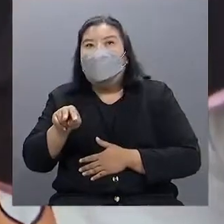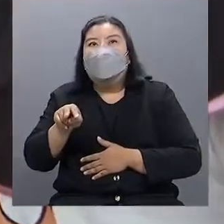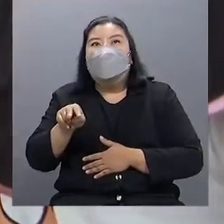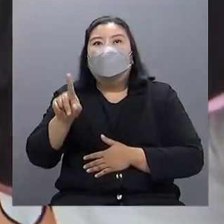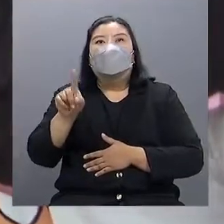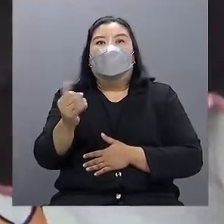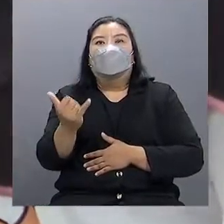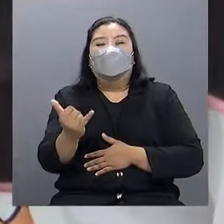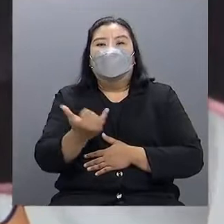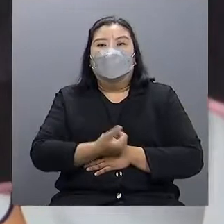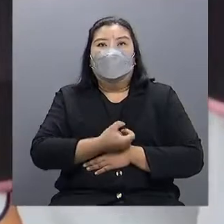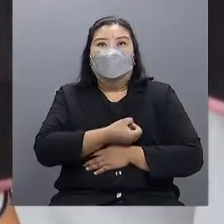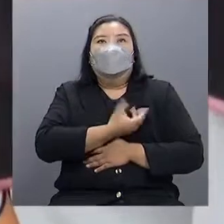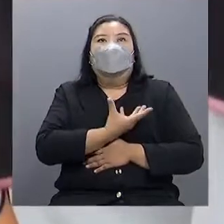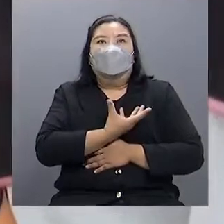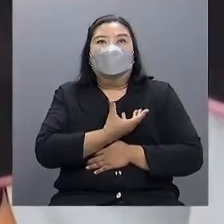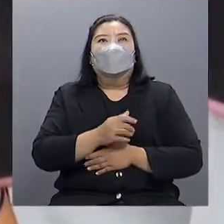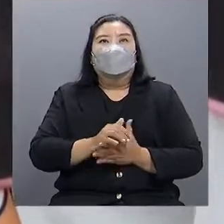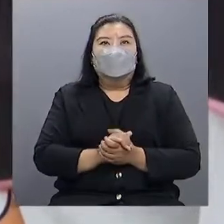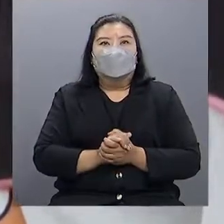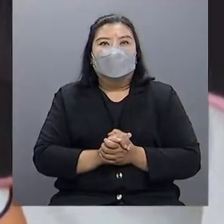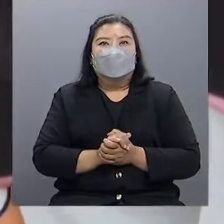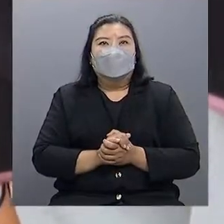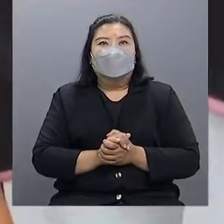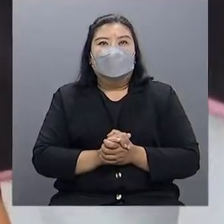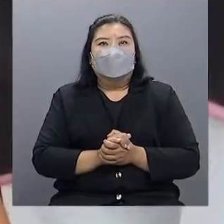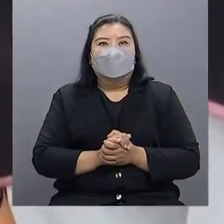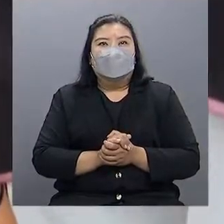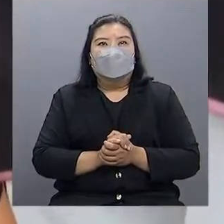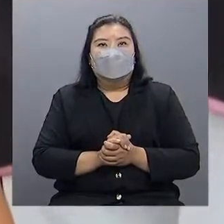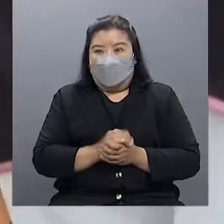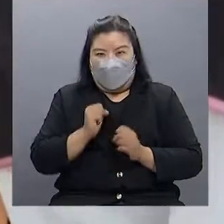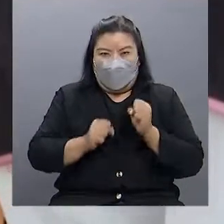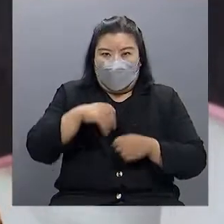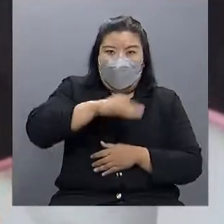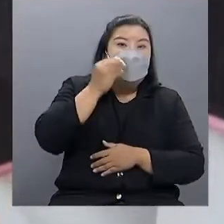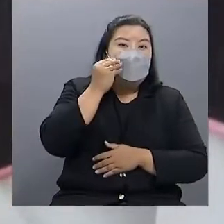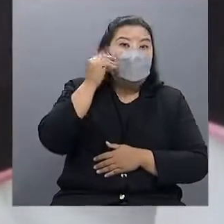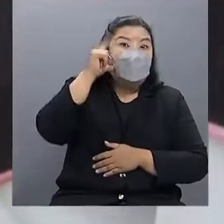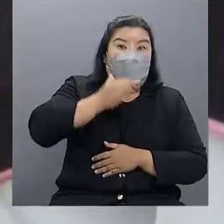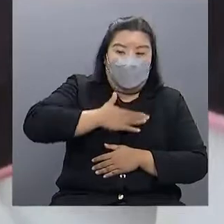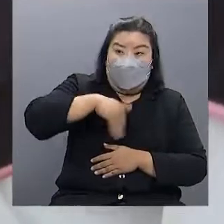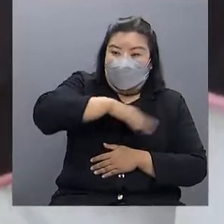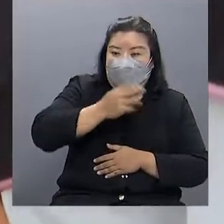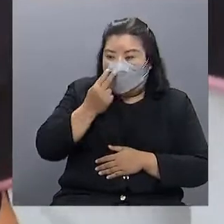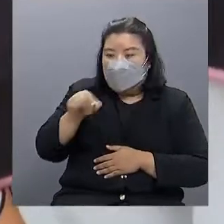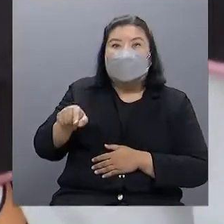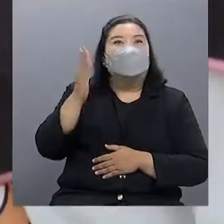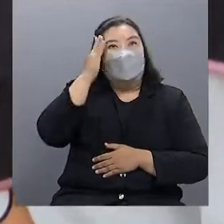ดินไปบ้านแม่แค่นั้นอาหารเต็มหมดแล้วทิ้งบ้านเลยแบบนี ้ตอนนั้นที่เ